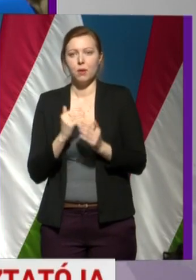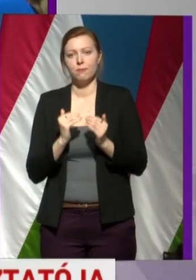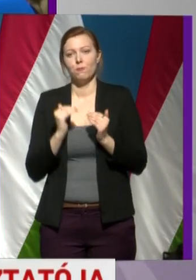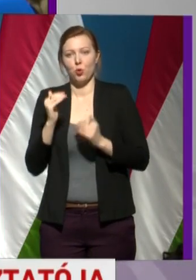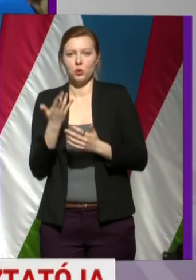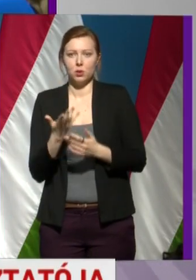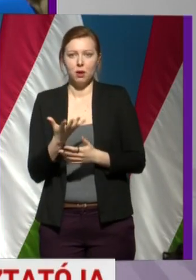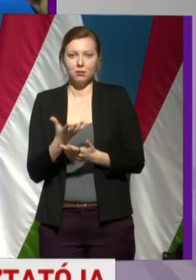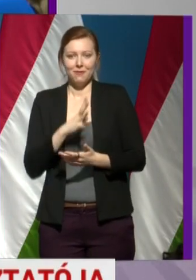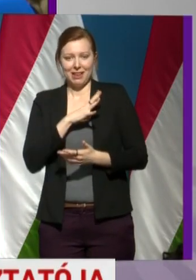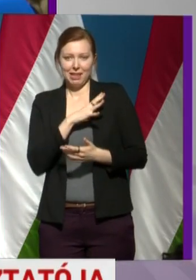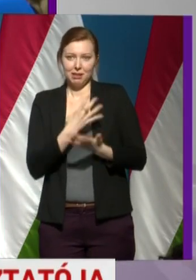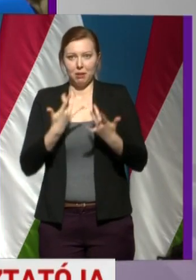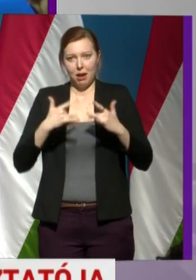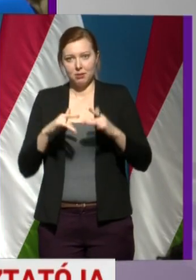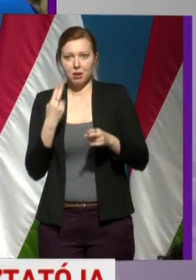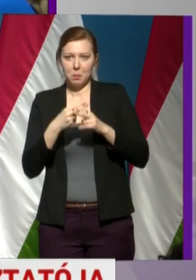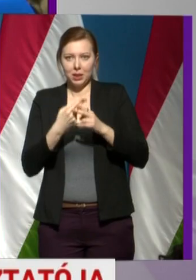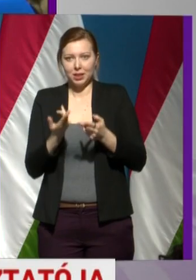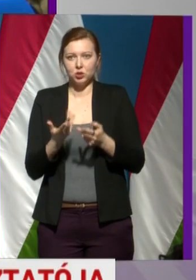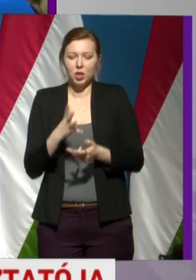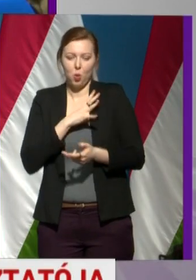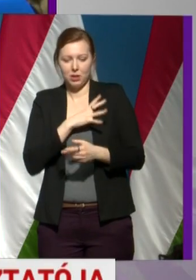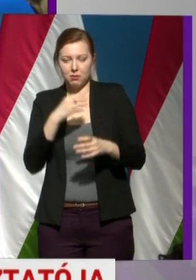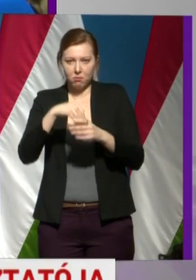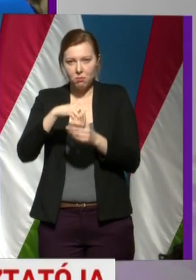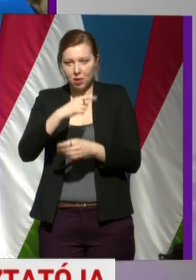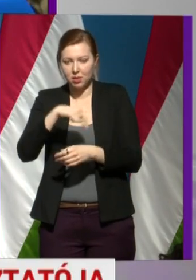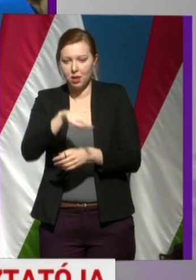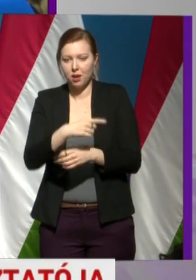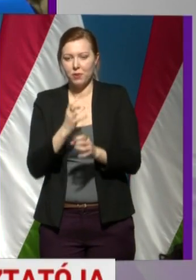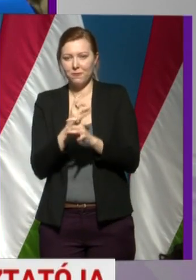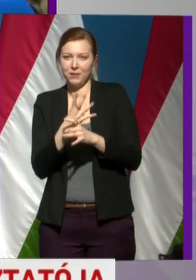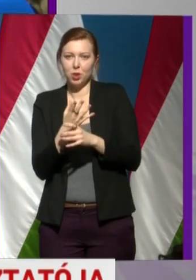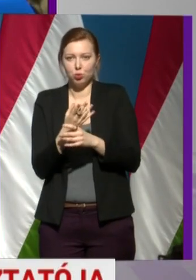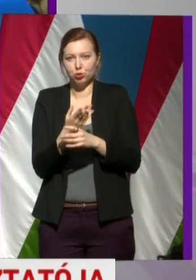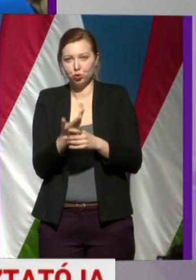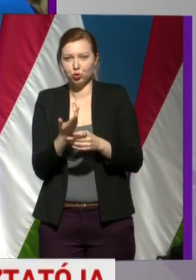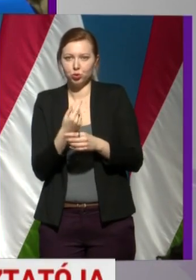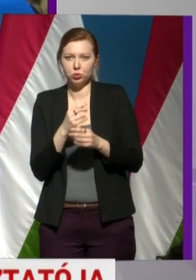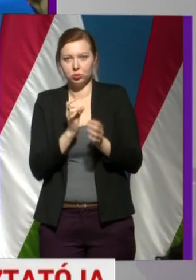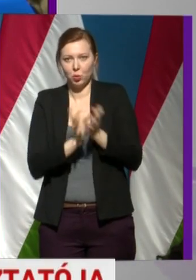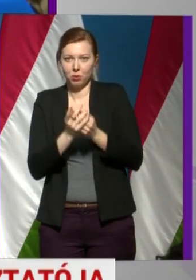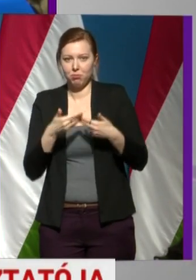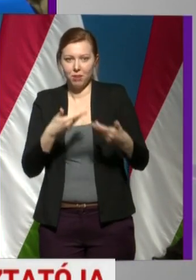fokozottan kitettek a megbetegedés kockázatának, illetve vírushordozók is lehetnek.